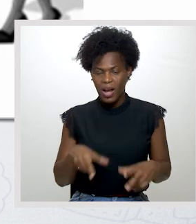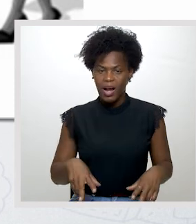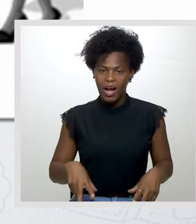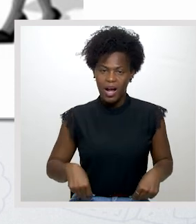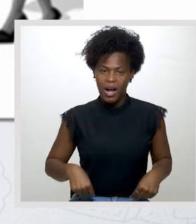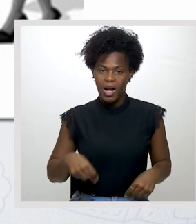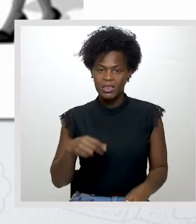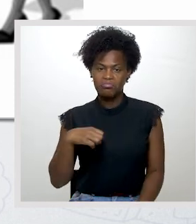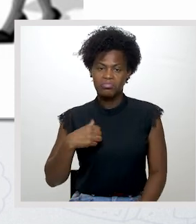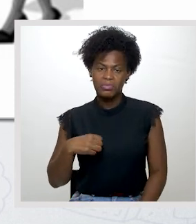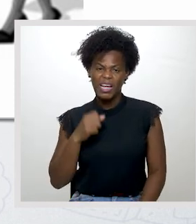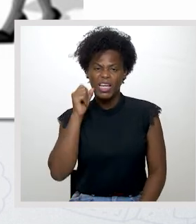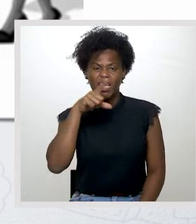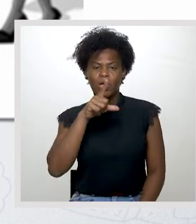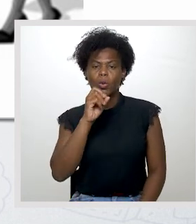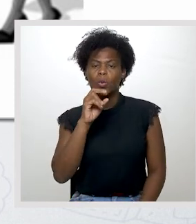marron. Qui est Louis?